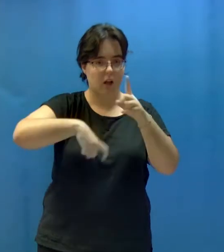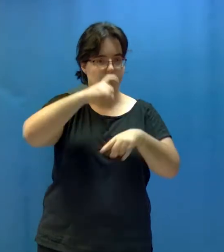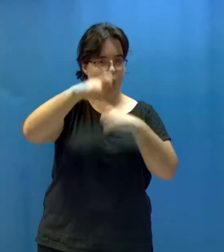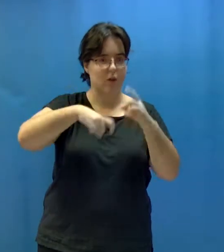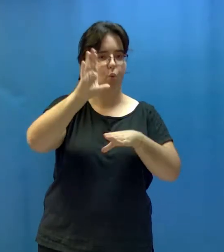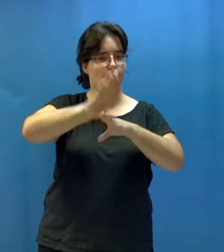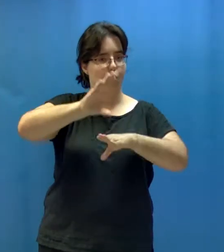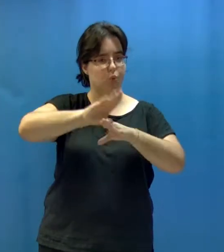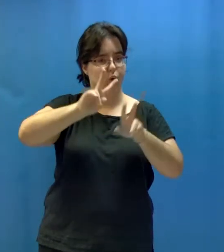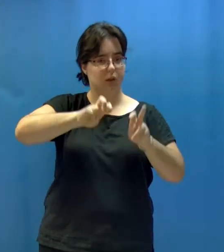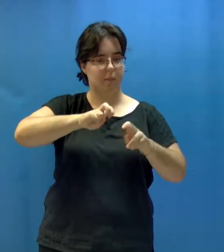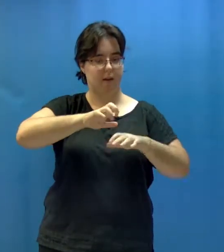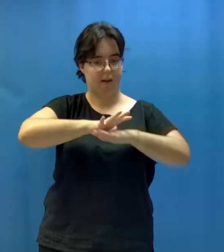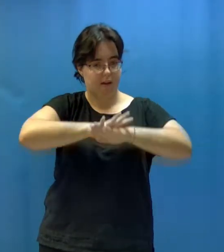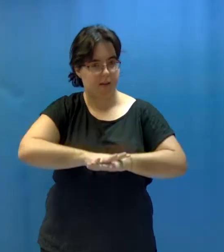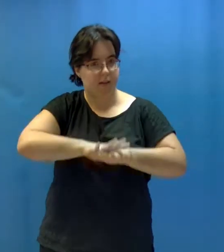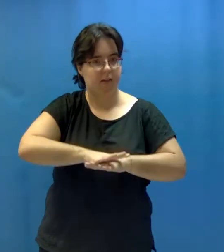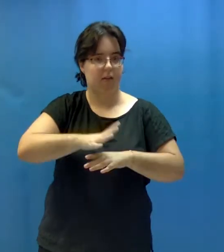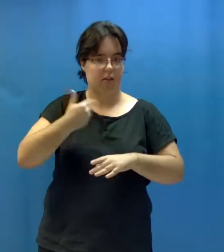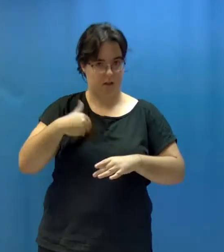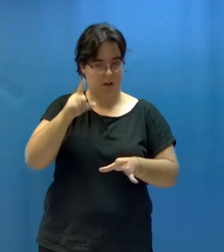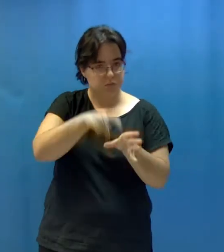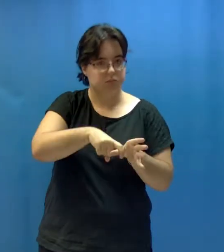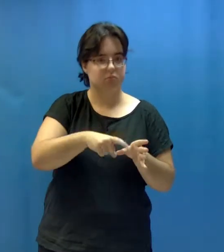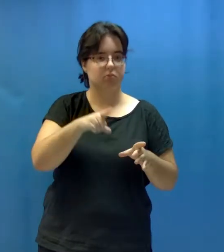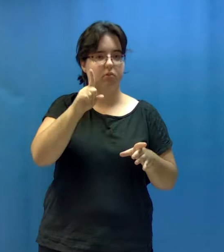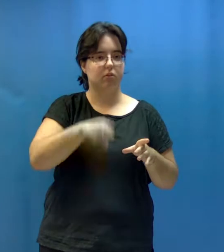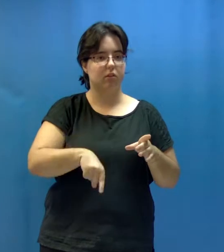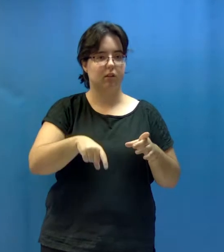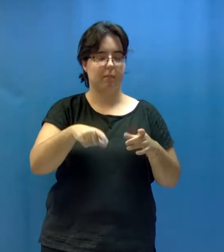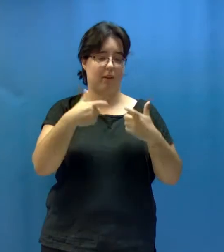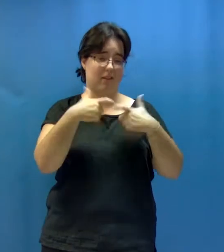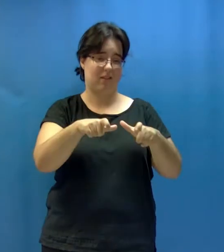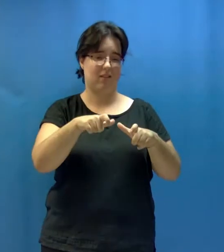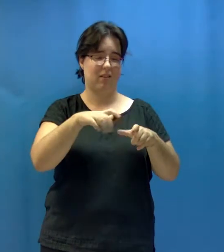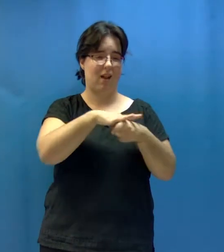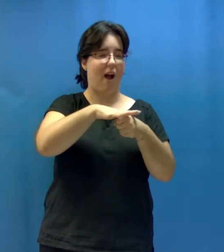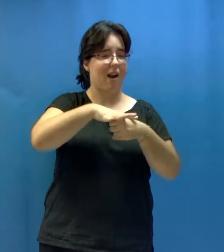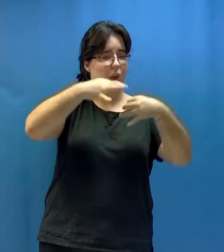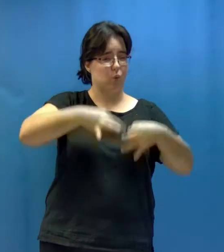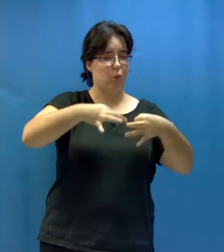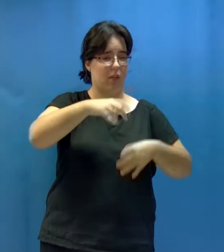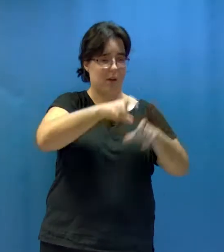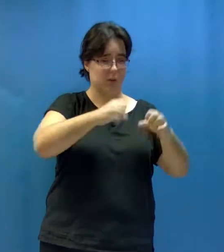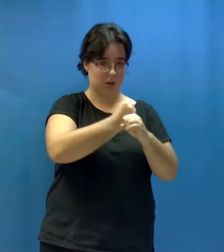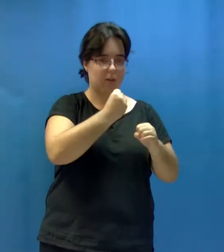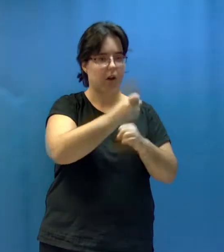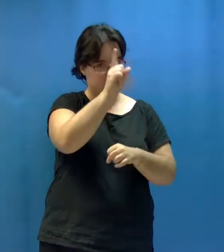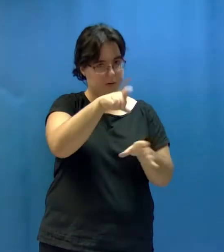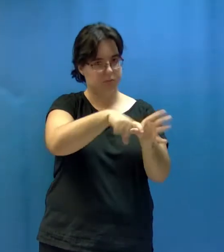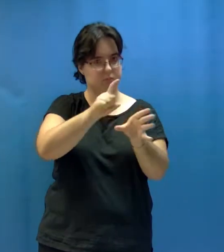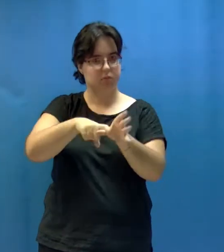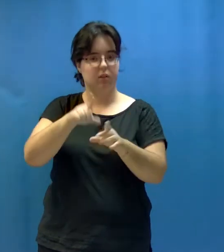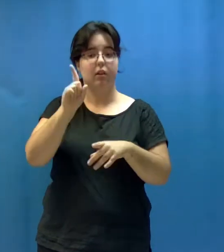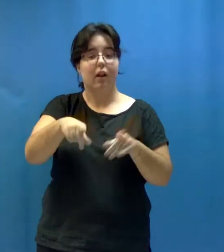reanimació cardiopulmonar. També el personal de l'àrea de seguretat de l'Ajuntament. S'ensenyen maniobres per a salvar la vida de les